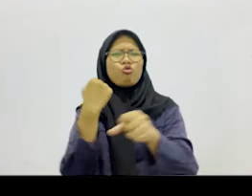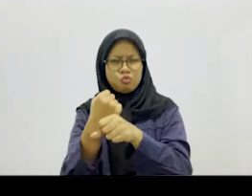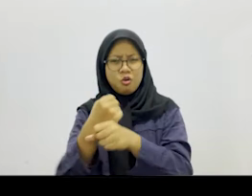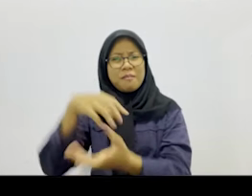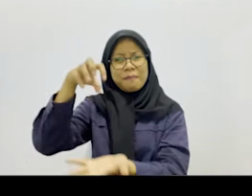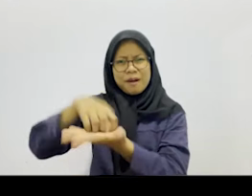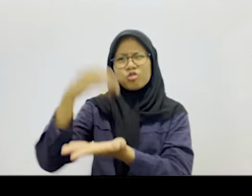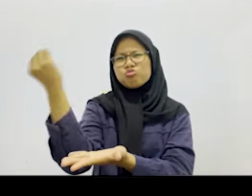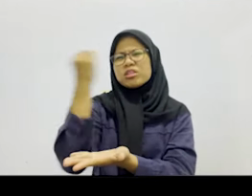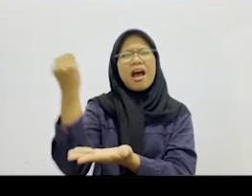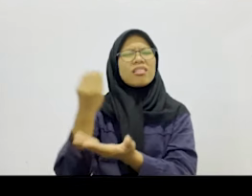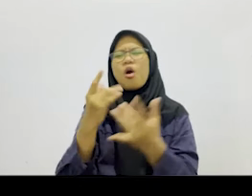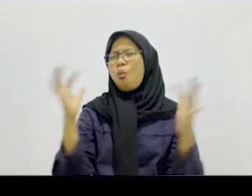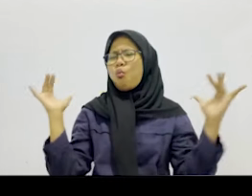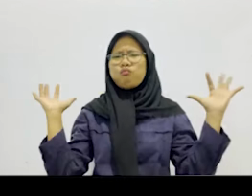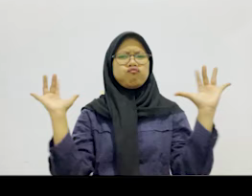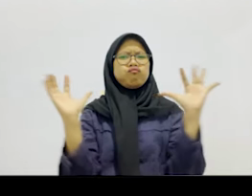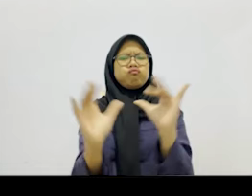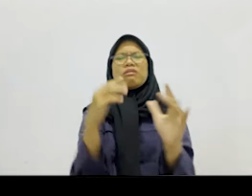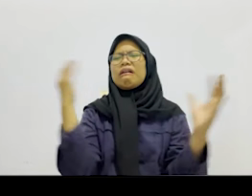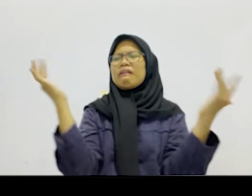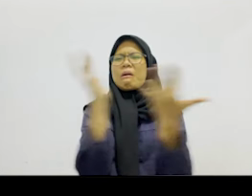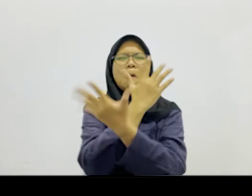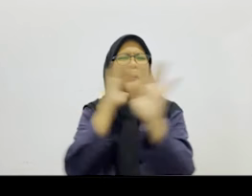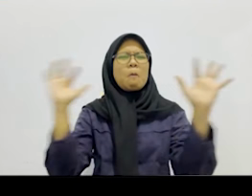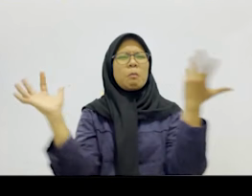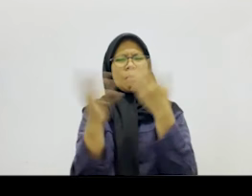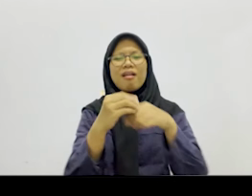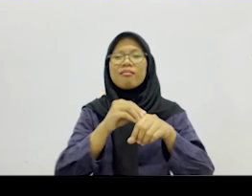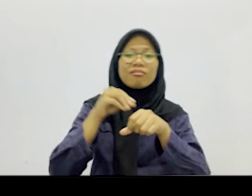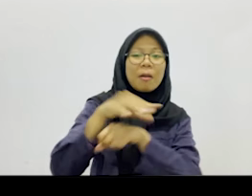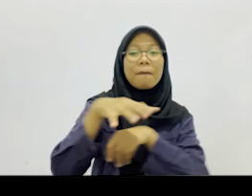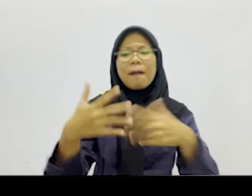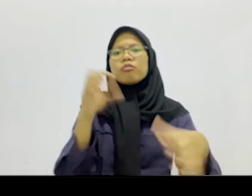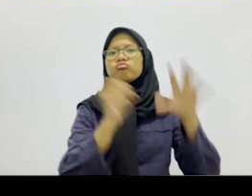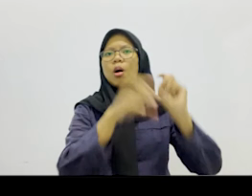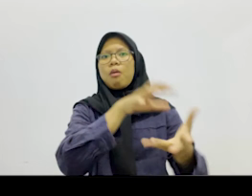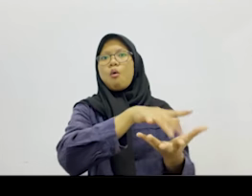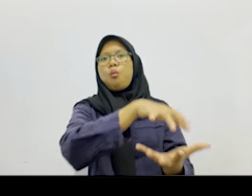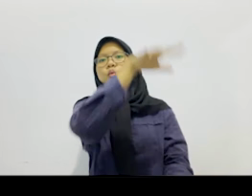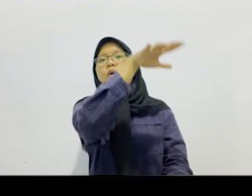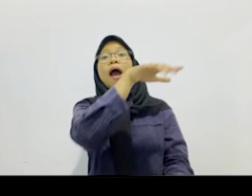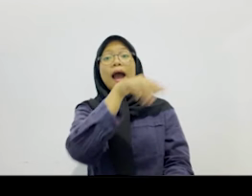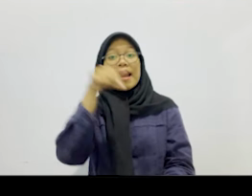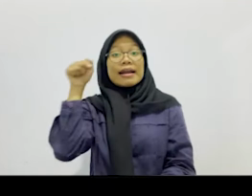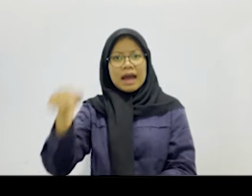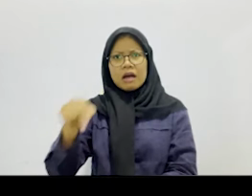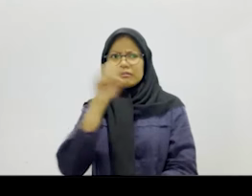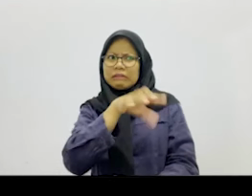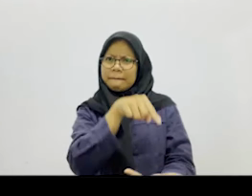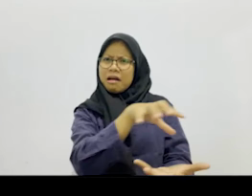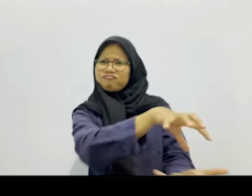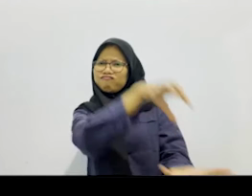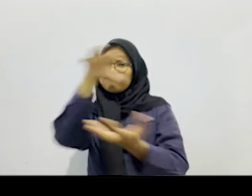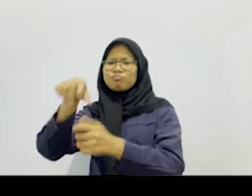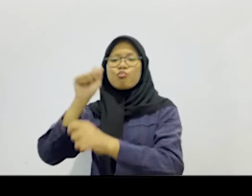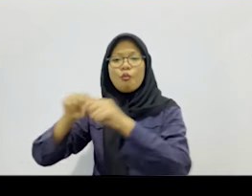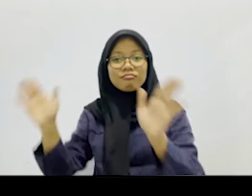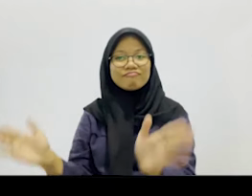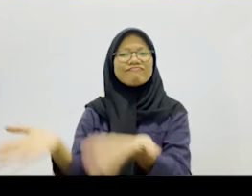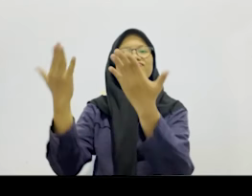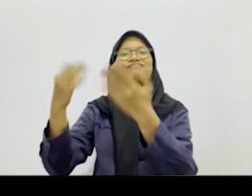penting. Bukit Lawang sebagai daerah wisata yang ramai dikunjungi wisatawan, di mana hal itu berdampak pada banyaknya sampah yang terdapat di area ini. Karena